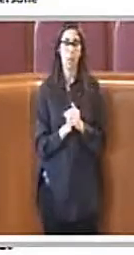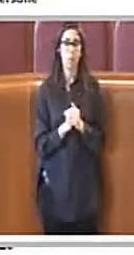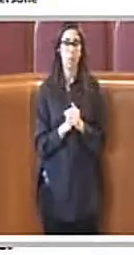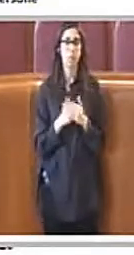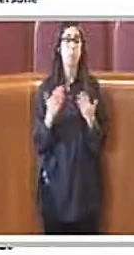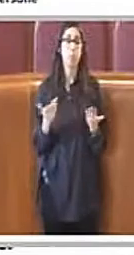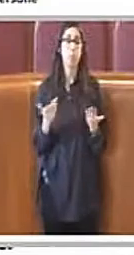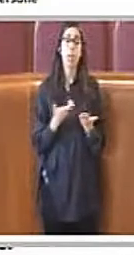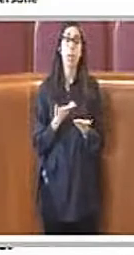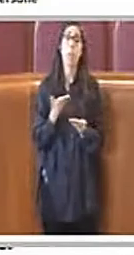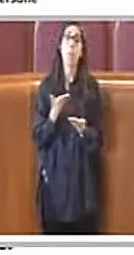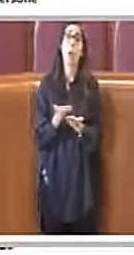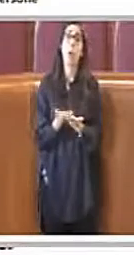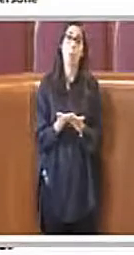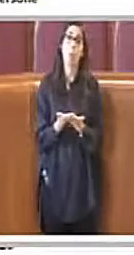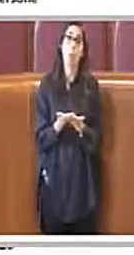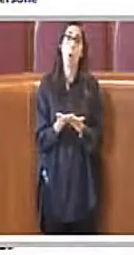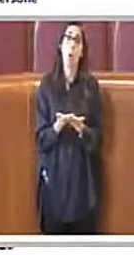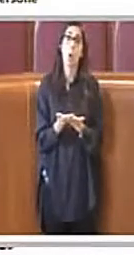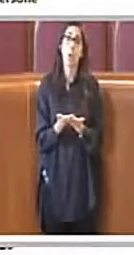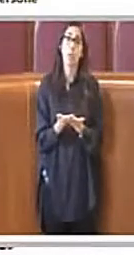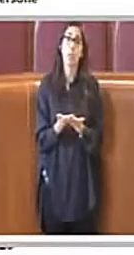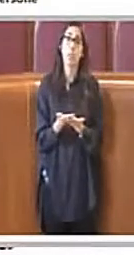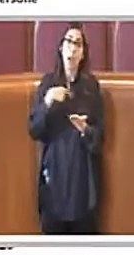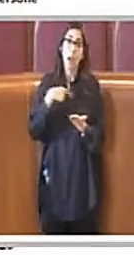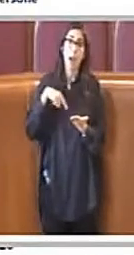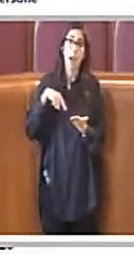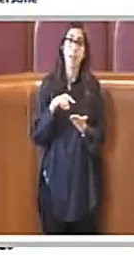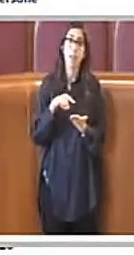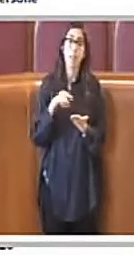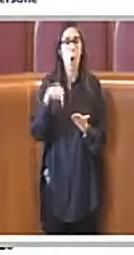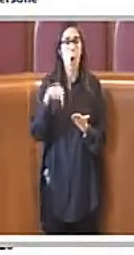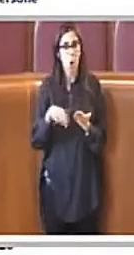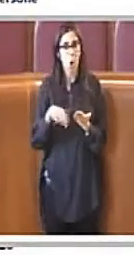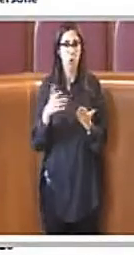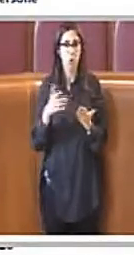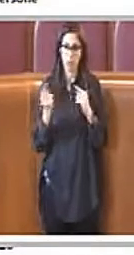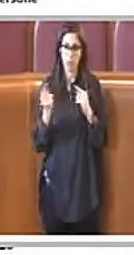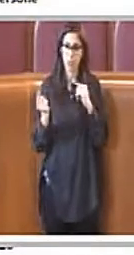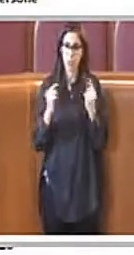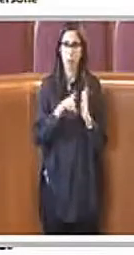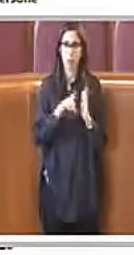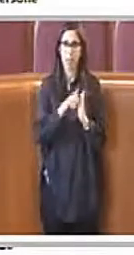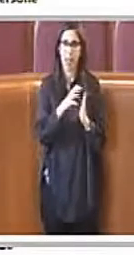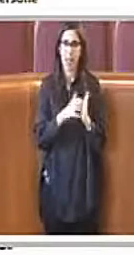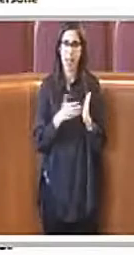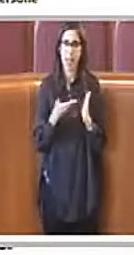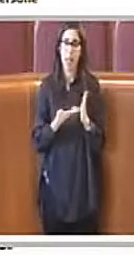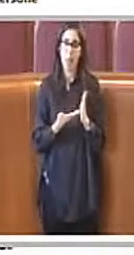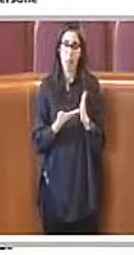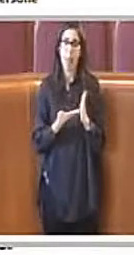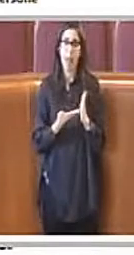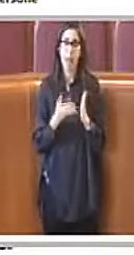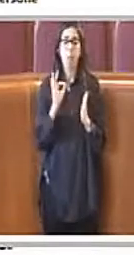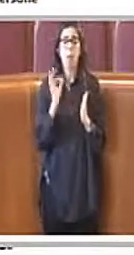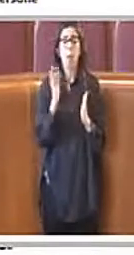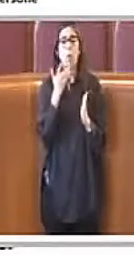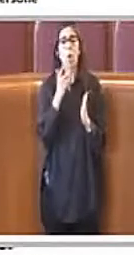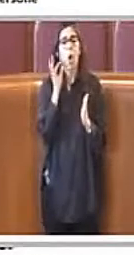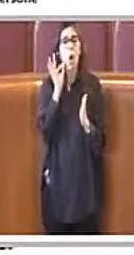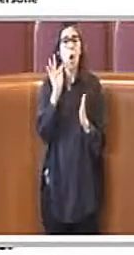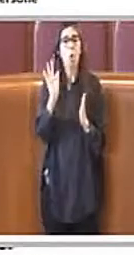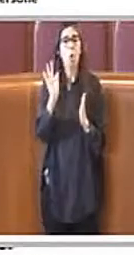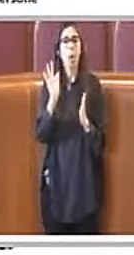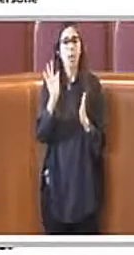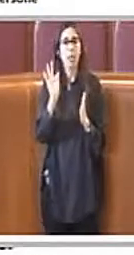noi abbiamo sviluppato e che, insomma, oggi è in discussione ha proprio l'obiettivo, e